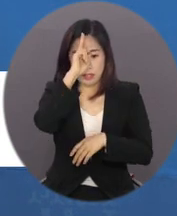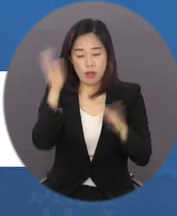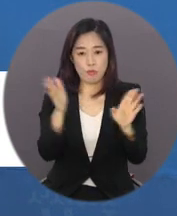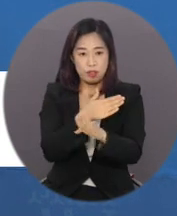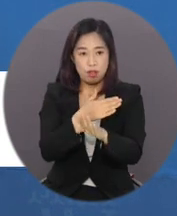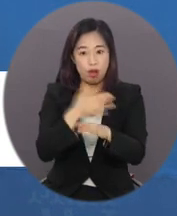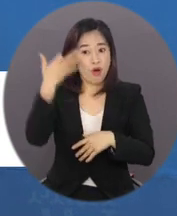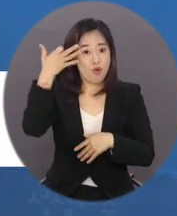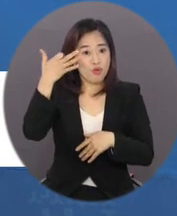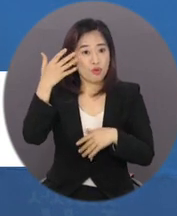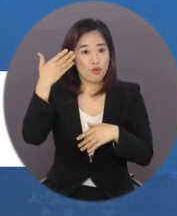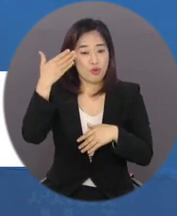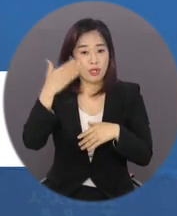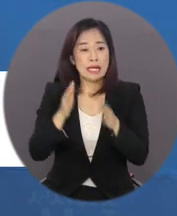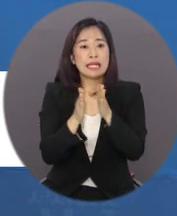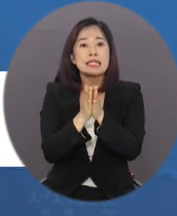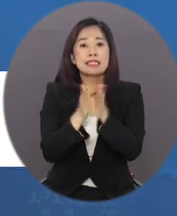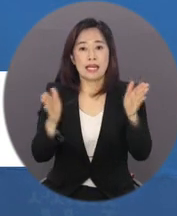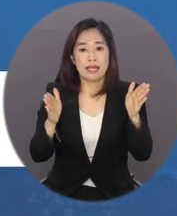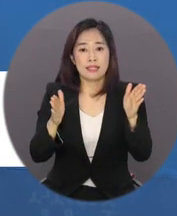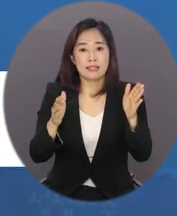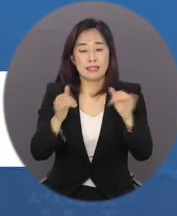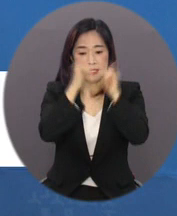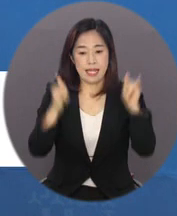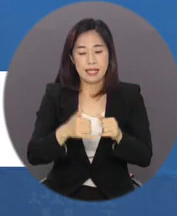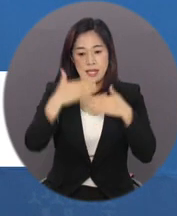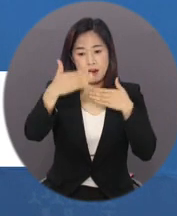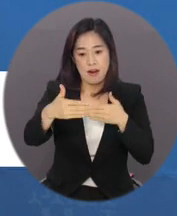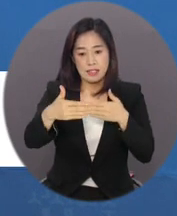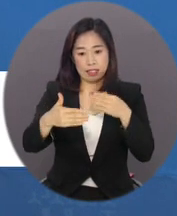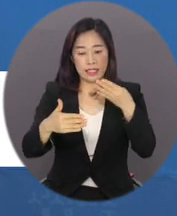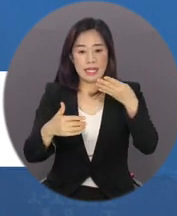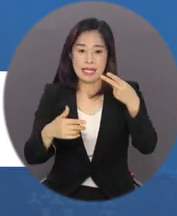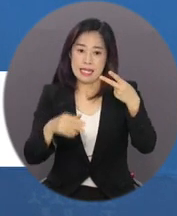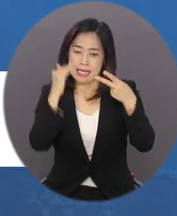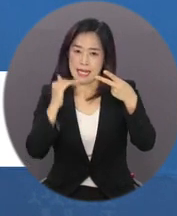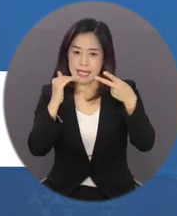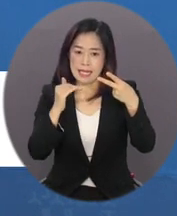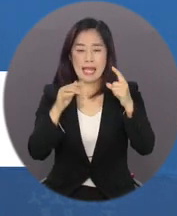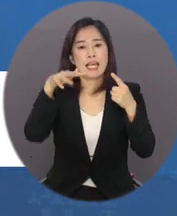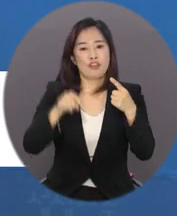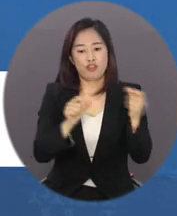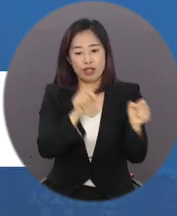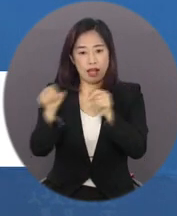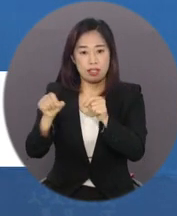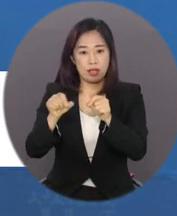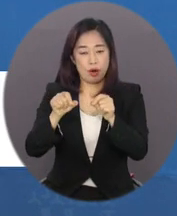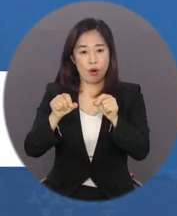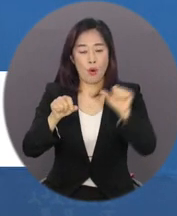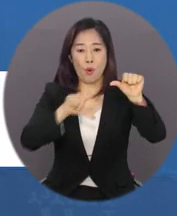9일 24시까지 실시한 사회적 거리두기 2단계를 1주간 연장하여 5월